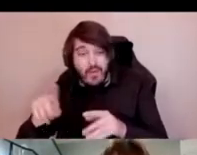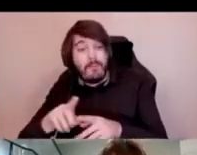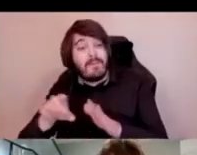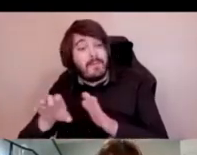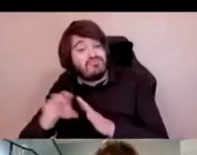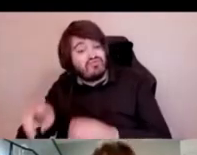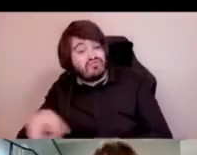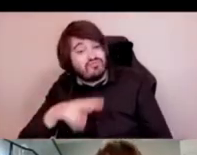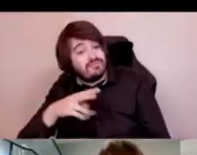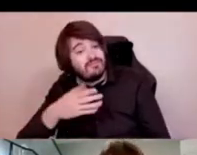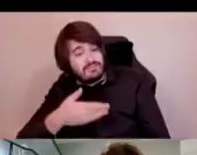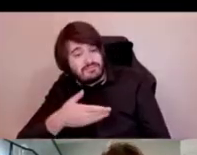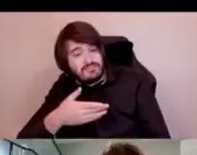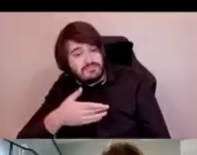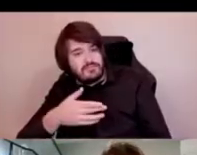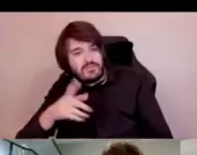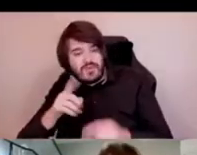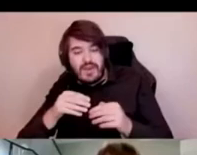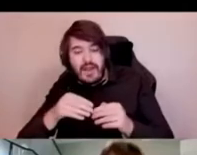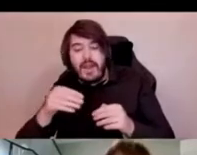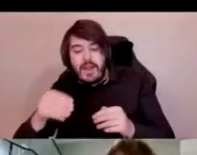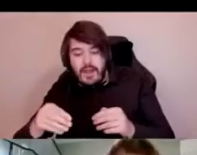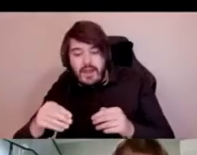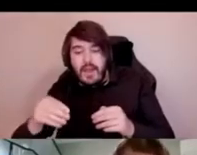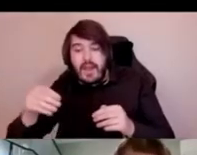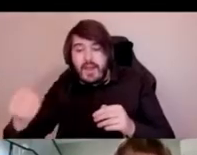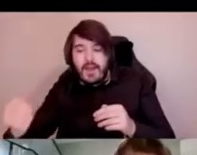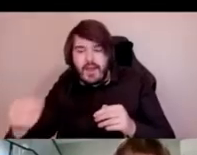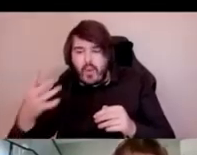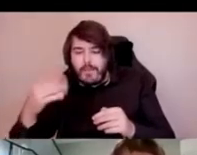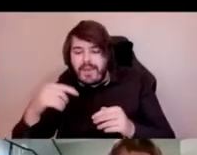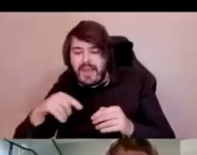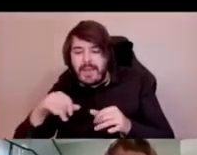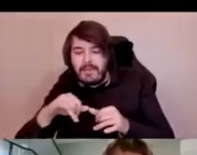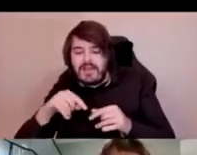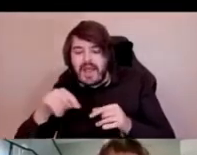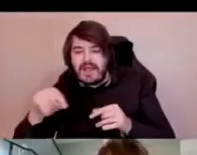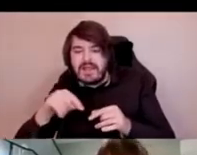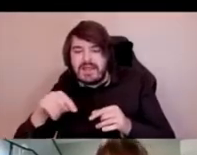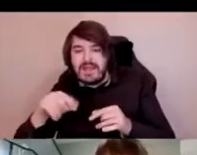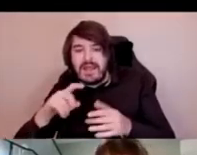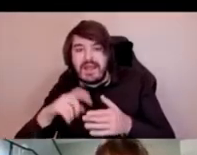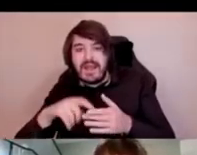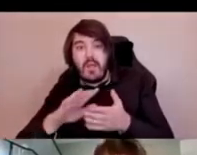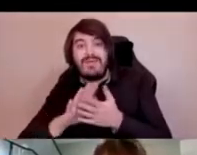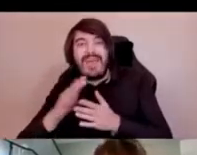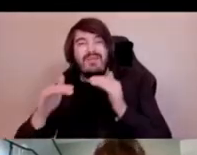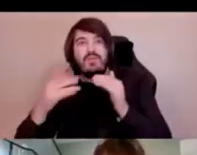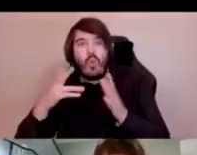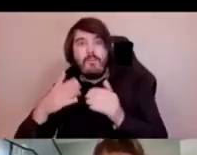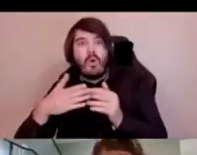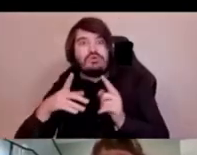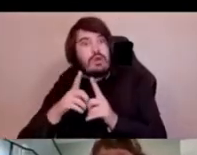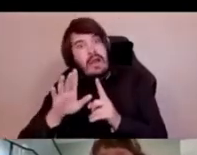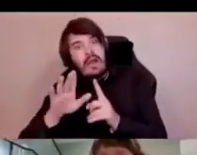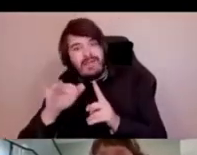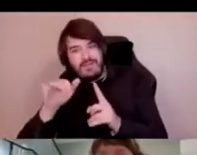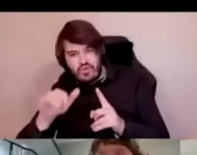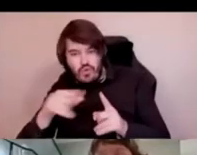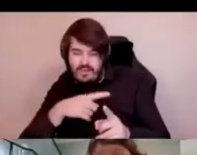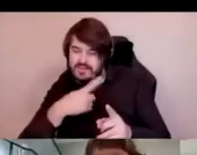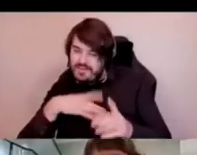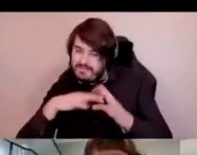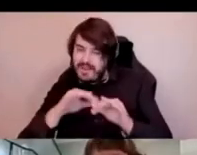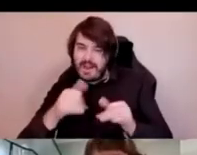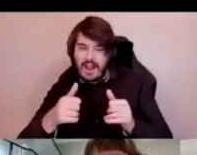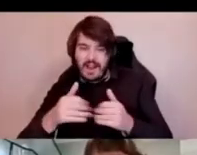quel espacement vous devez mettre vos plants adultes ou lorsque vous le mettez au jardin, quel espace ça a besoin pour